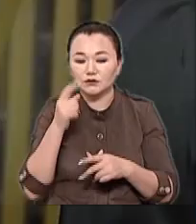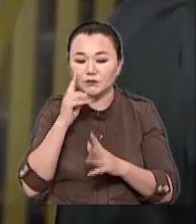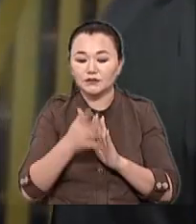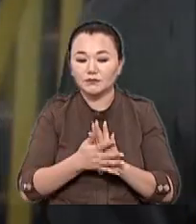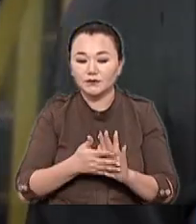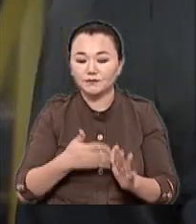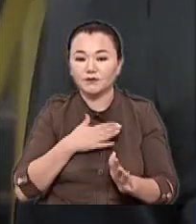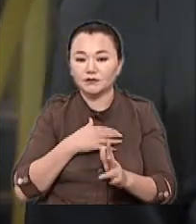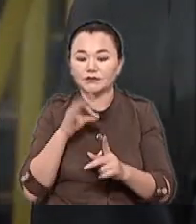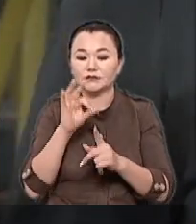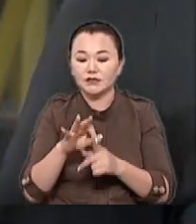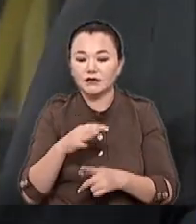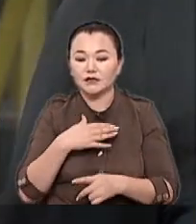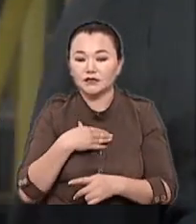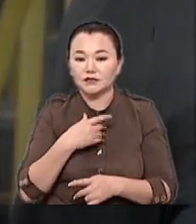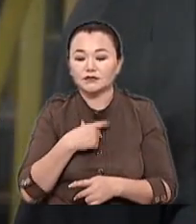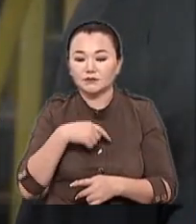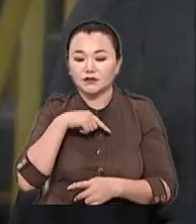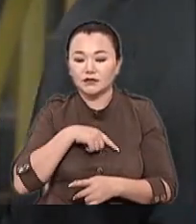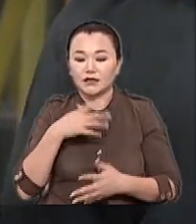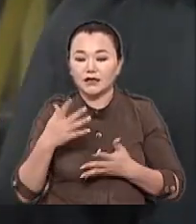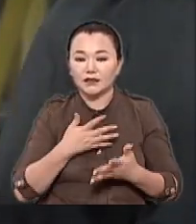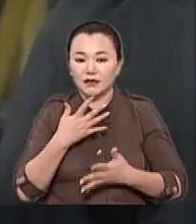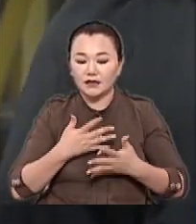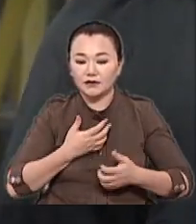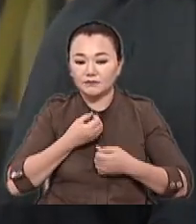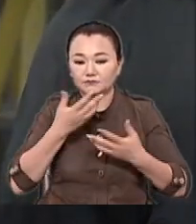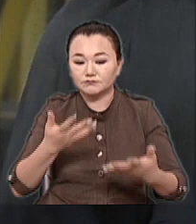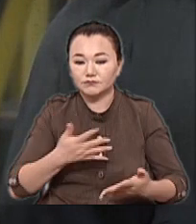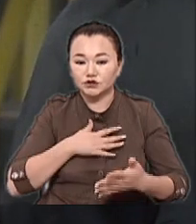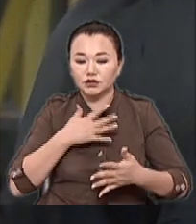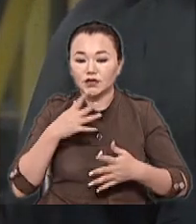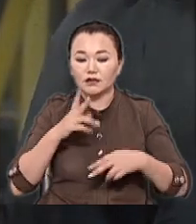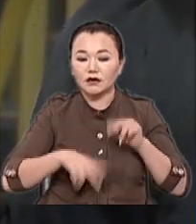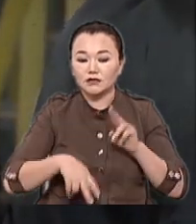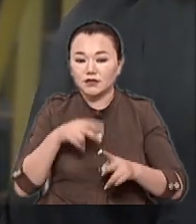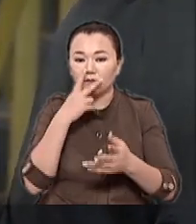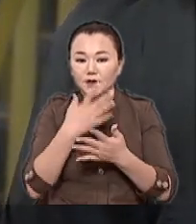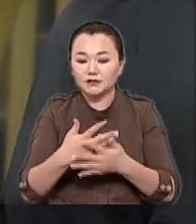түсінеміз. Біздің мақсатымыз өзімізді ішкі энергиямызды шығарып, өзіміздің эмоциямызды